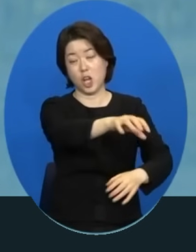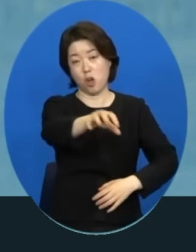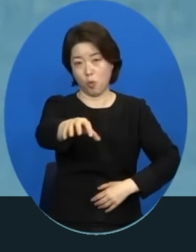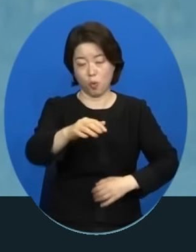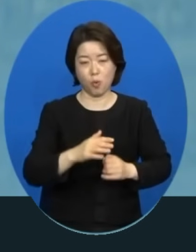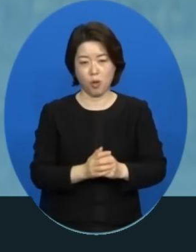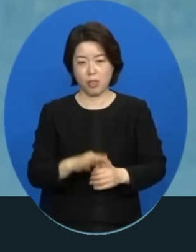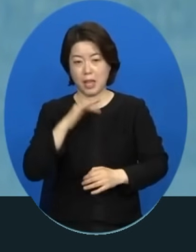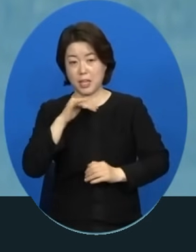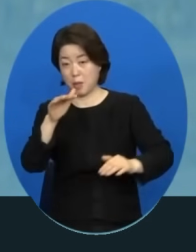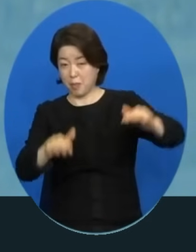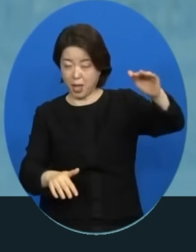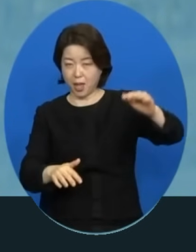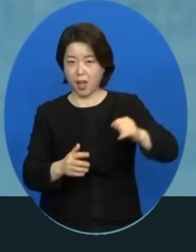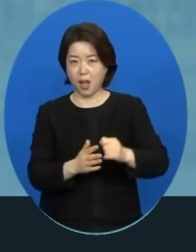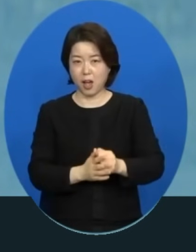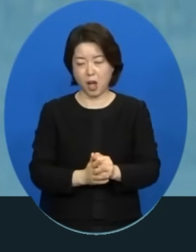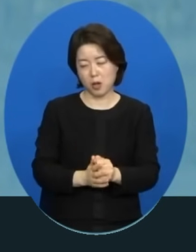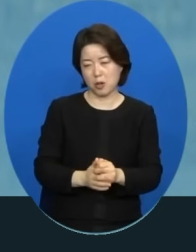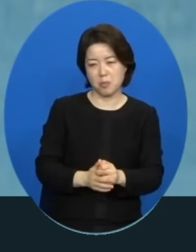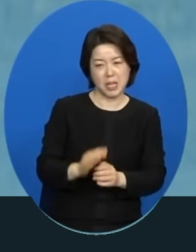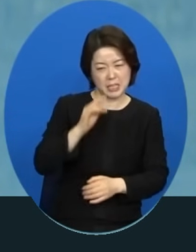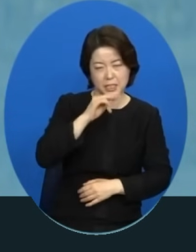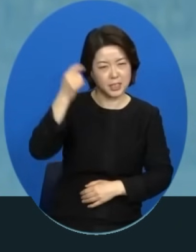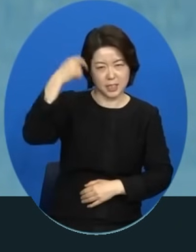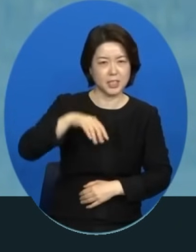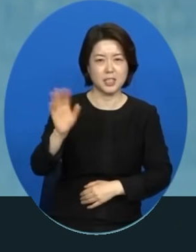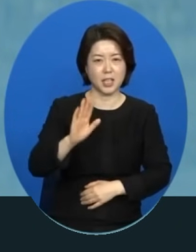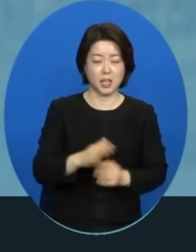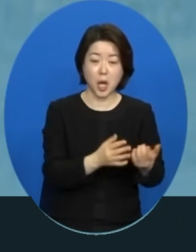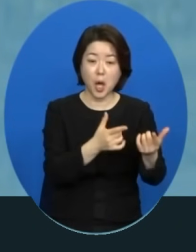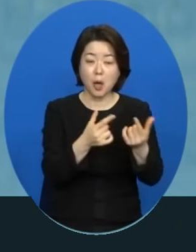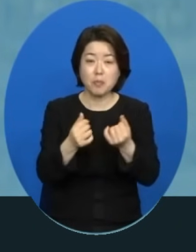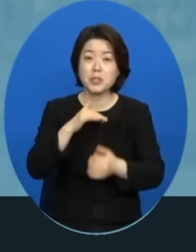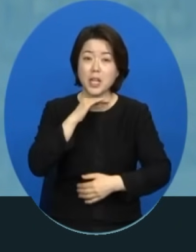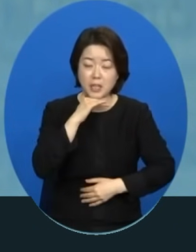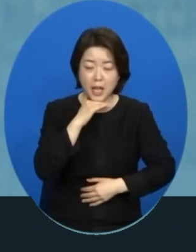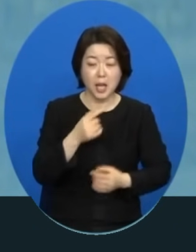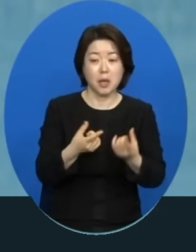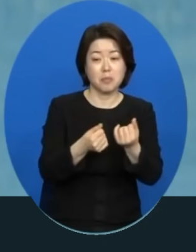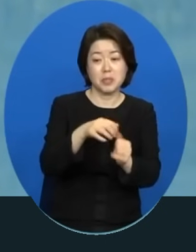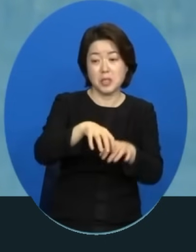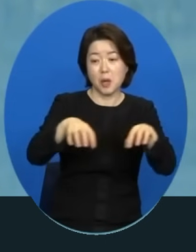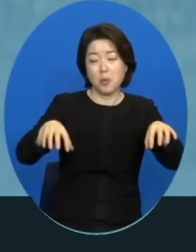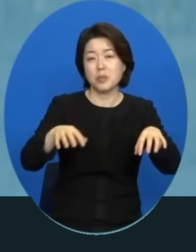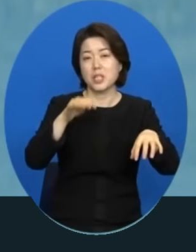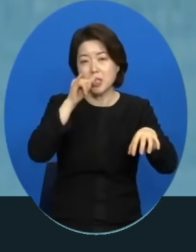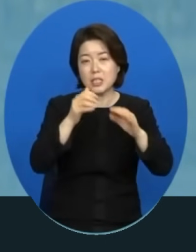그럼 시기 안 느껴요. 나와 비슷한 연배거나 비슷한 위치에 있는 사람들로부터 느끼는 거예요.